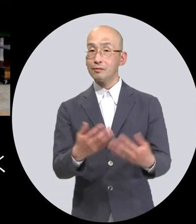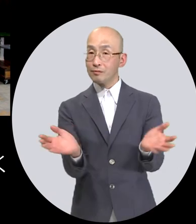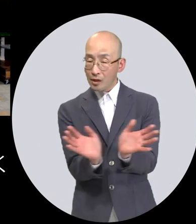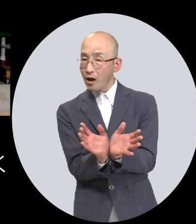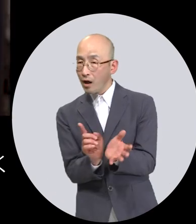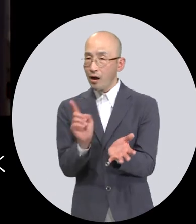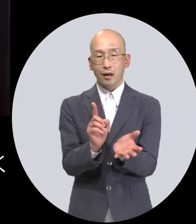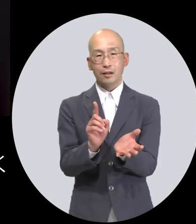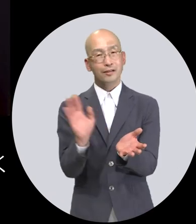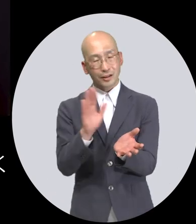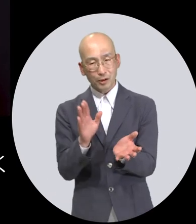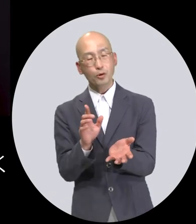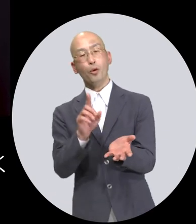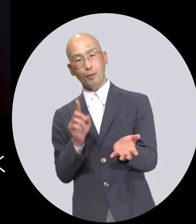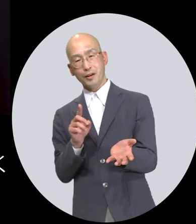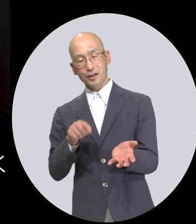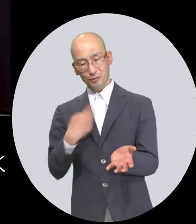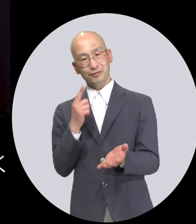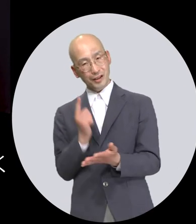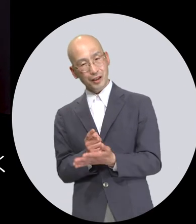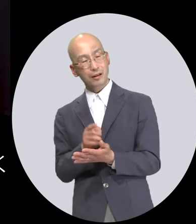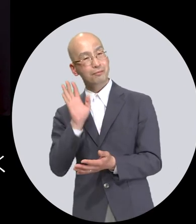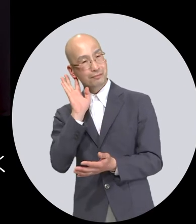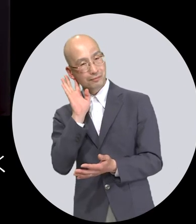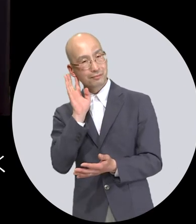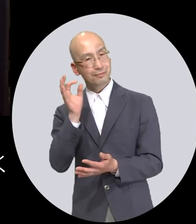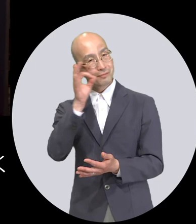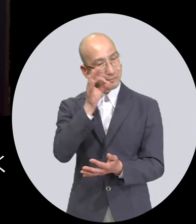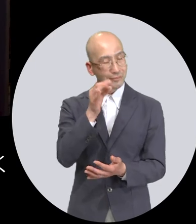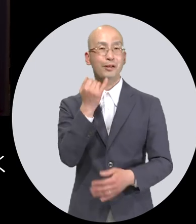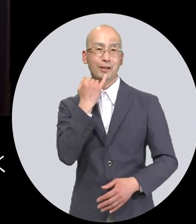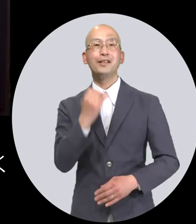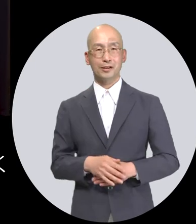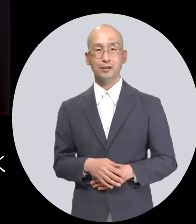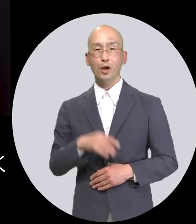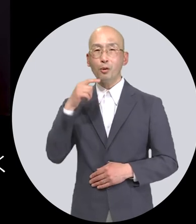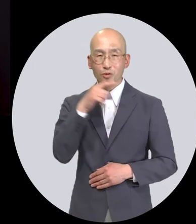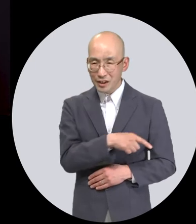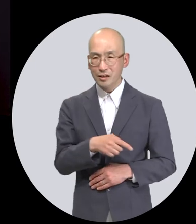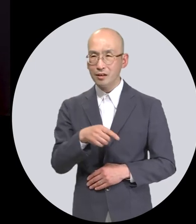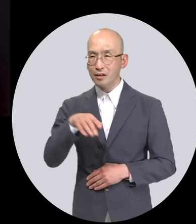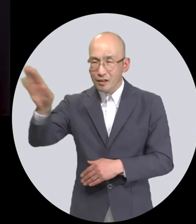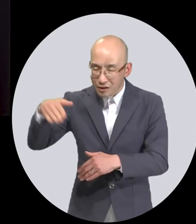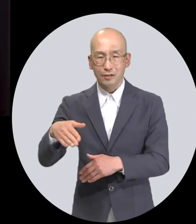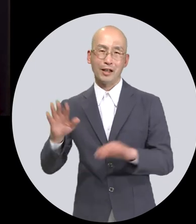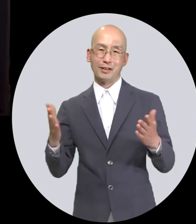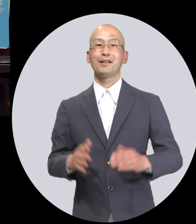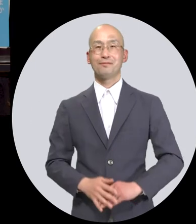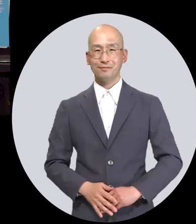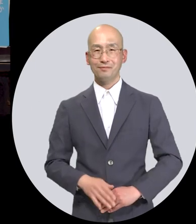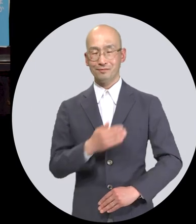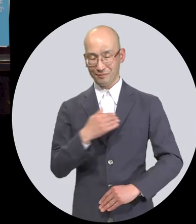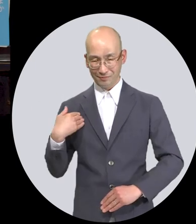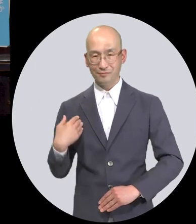輪の中に別に入らないで遠目でこうね、こうなんとなく聞いてたりという参加者もいるし、 無理には声をかけ